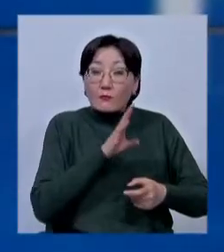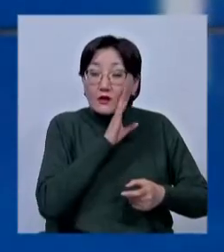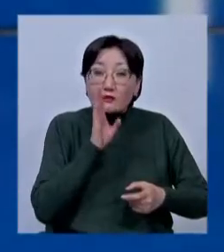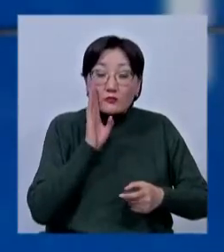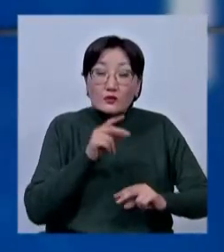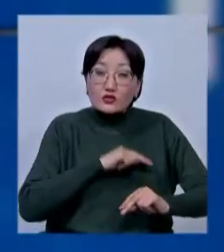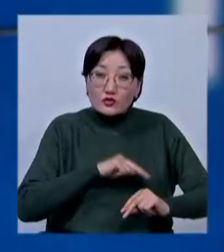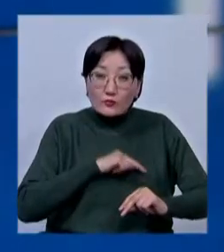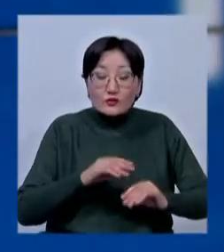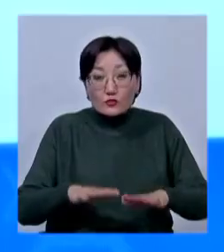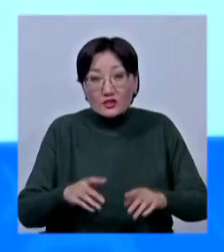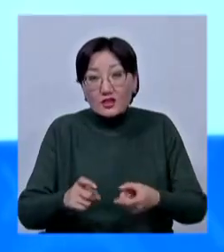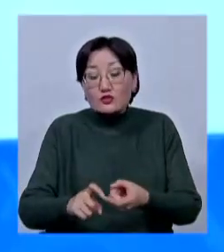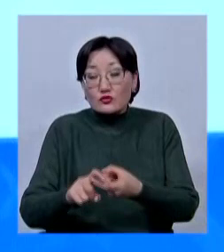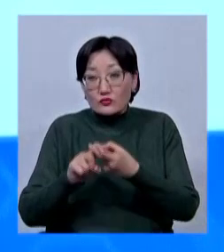Мамалары жұмыста жұқтырған.